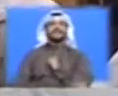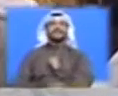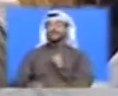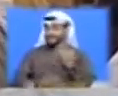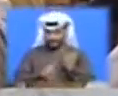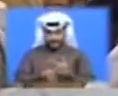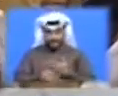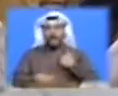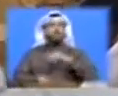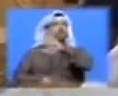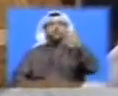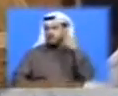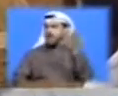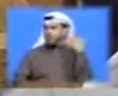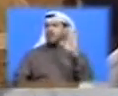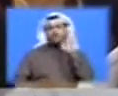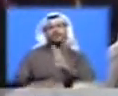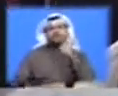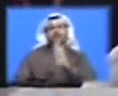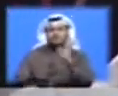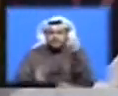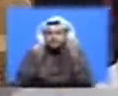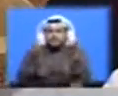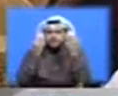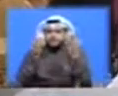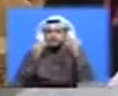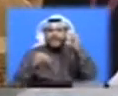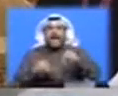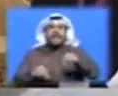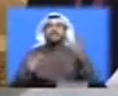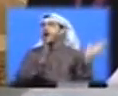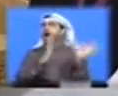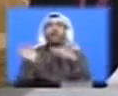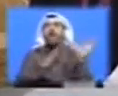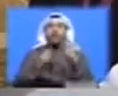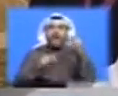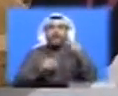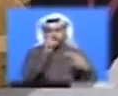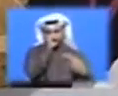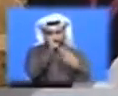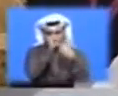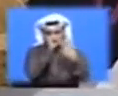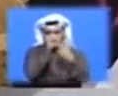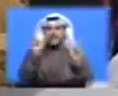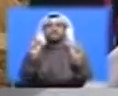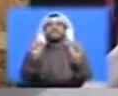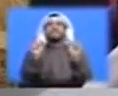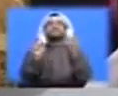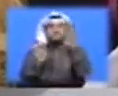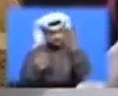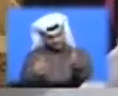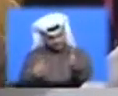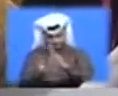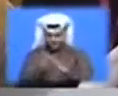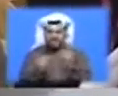الإصابة بالإنفلونزا بكافة انواع الإنفلونزا المتوافرة في في في في في مثل هذه الحالات. الإصابات تحت